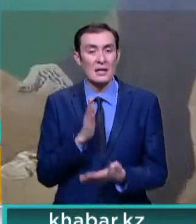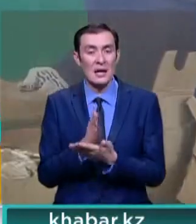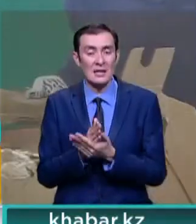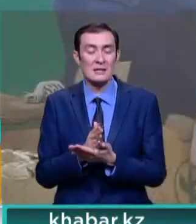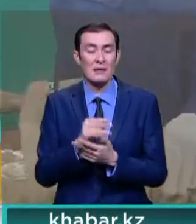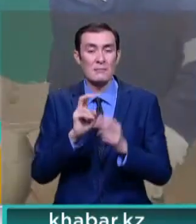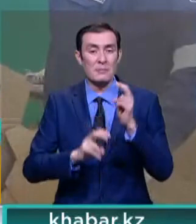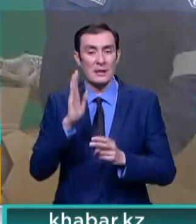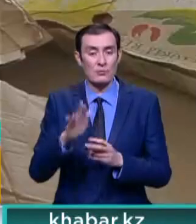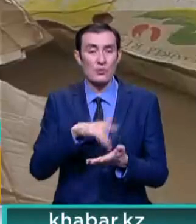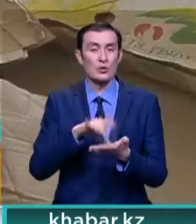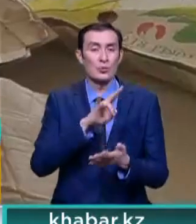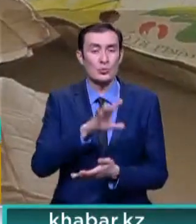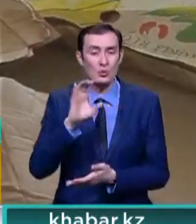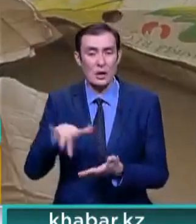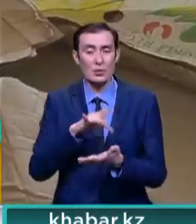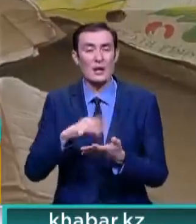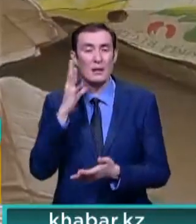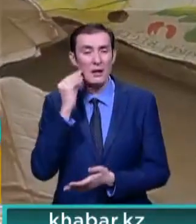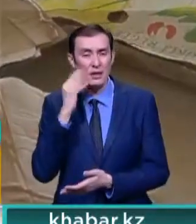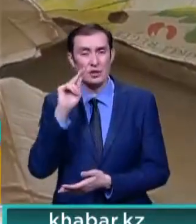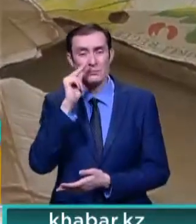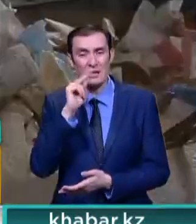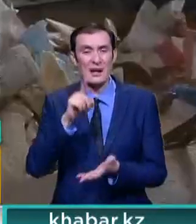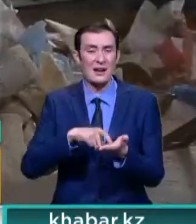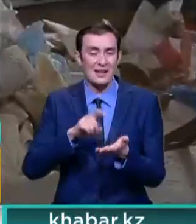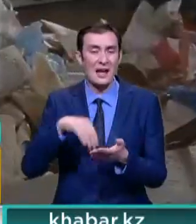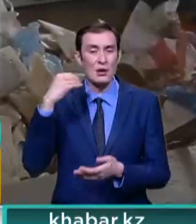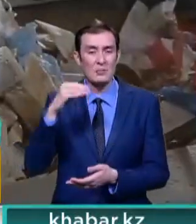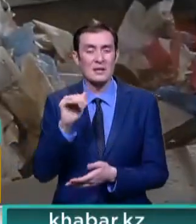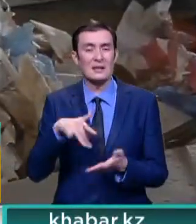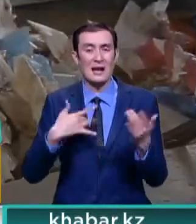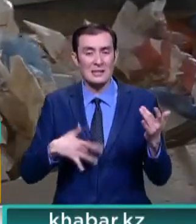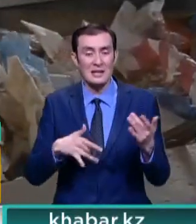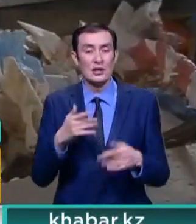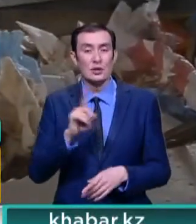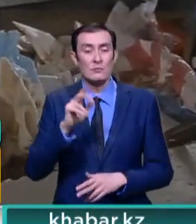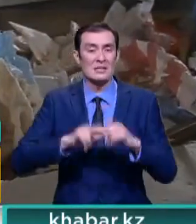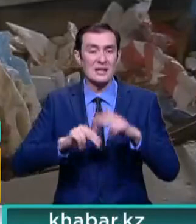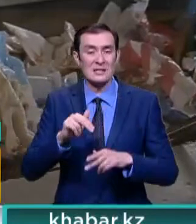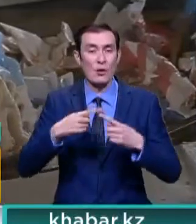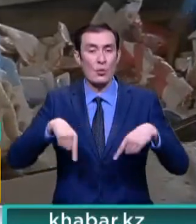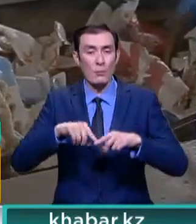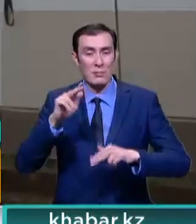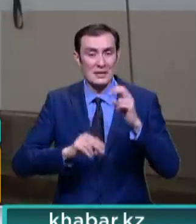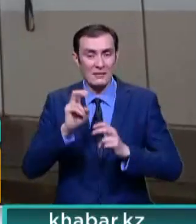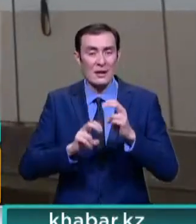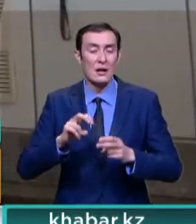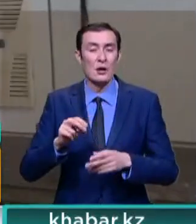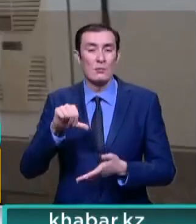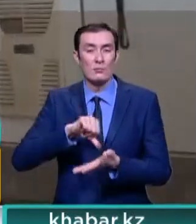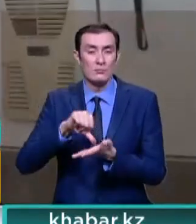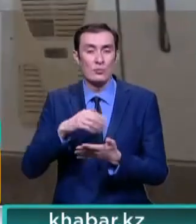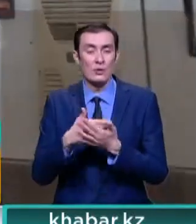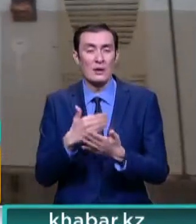Находиться предприятия будут в Нур-Султане, Алматы, Шымкенте, Караганде, Актобе и Таразе. Для строительства комплексов планируется привлечь